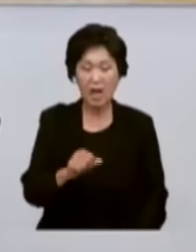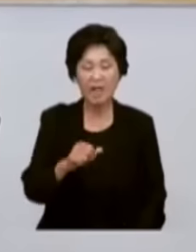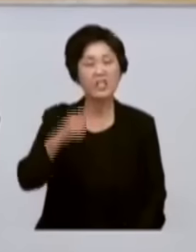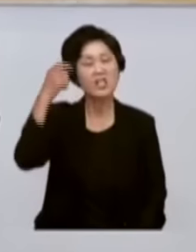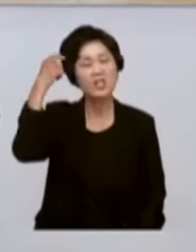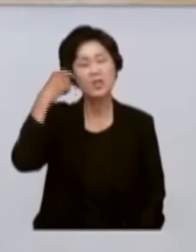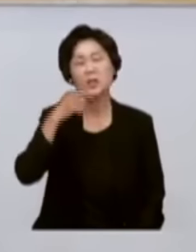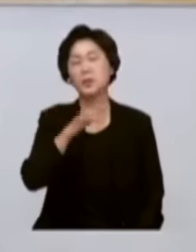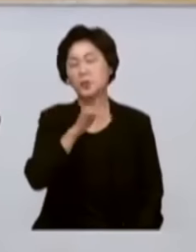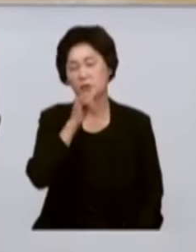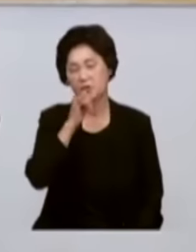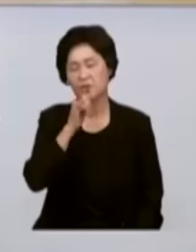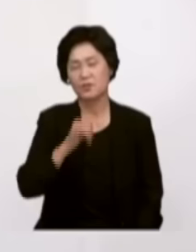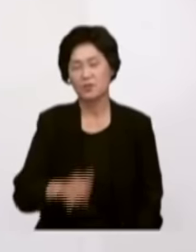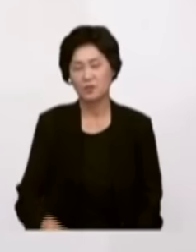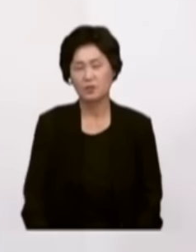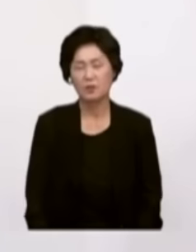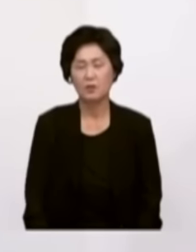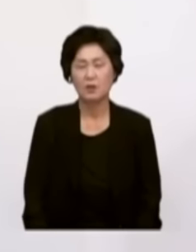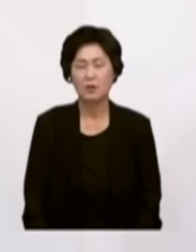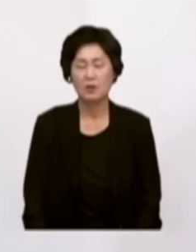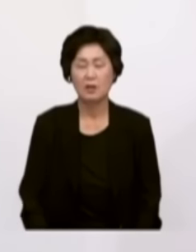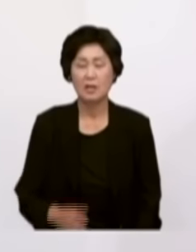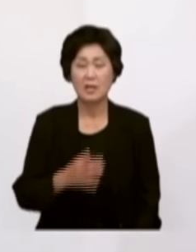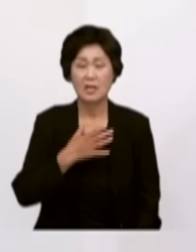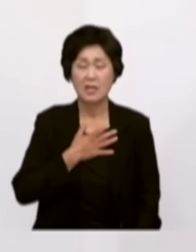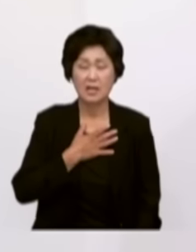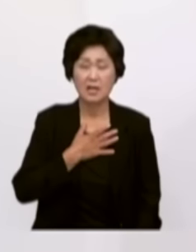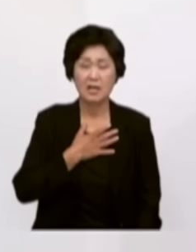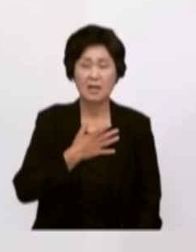기운이 있는 거지 집에. 알지네 몰라 애들이. 그래서 제가